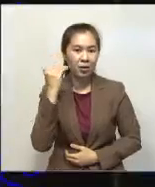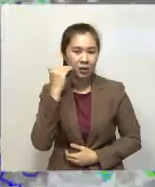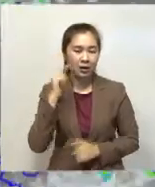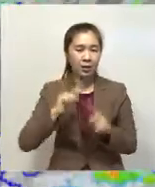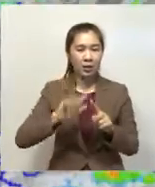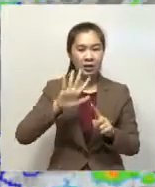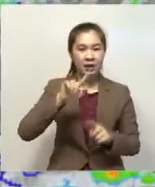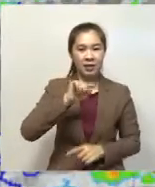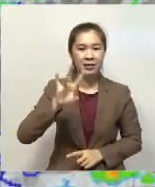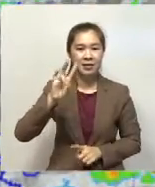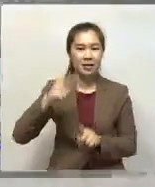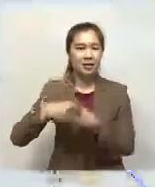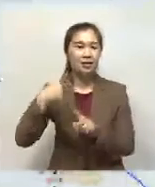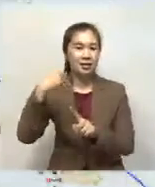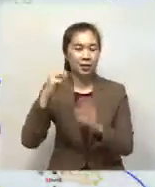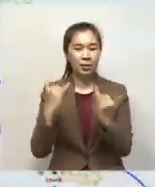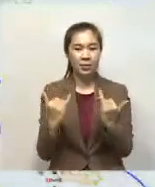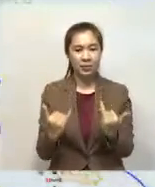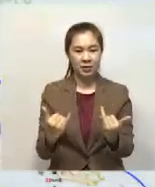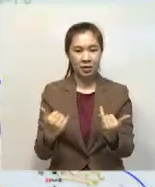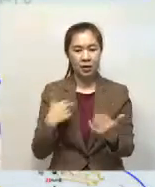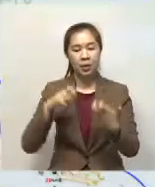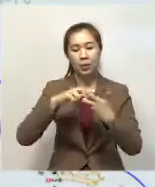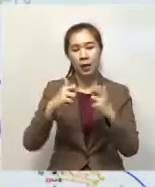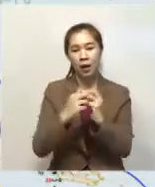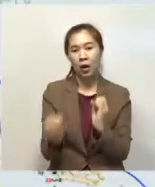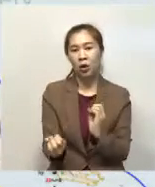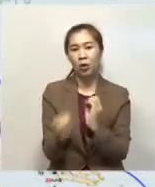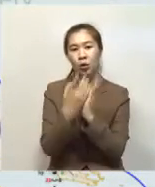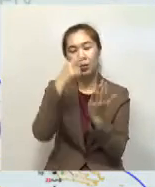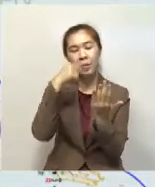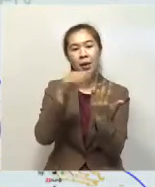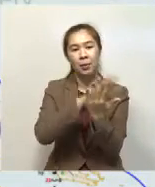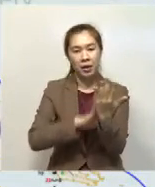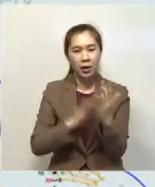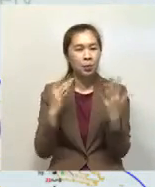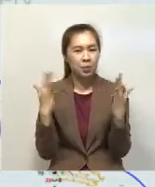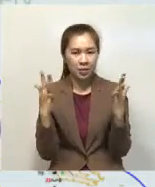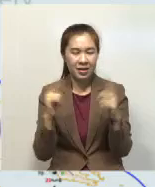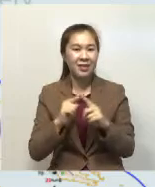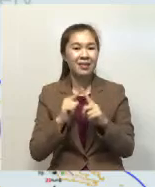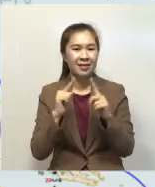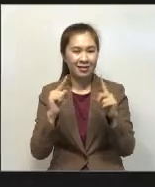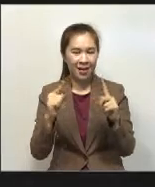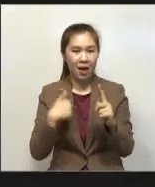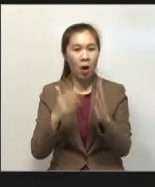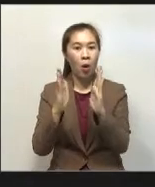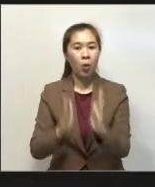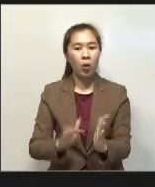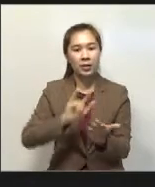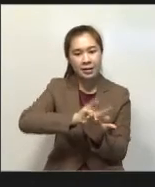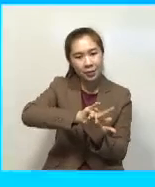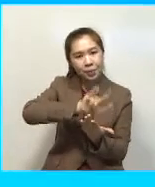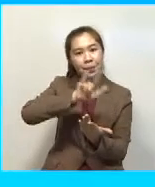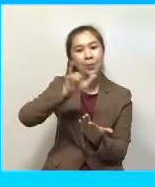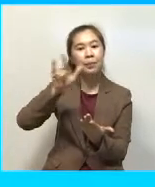วันที่5ถึง7ตุลาคมนี้แม้ว่าจะไม่มีผลกระทบต่อประเทศไทยแต่คุณผู้ชมที่จะเดินทางไปบริเวณ